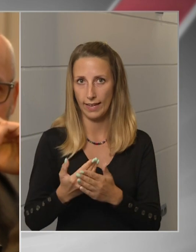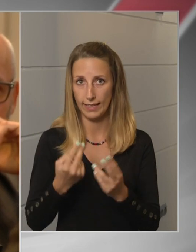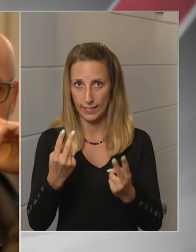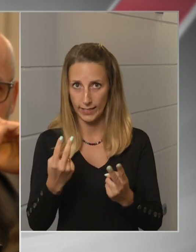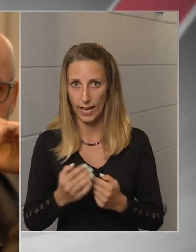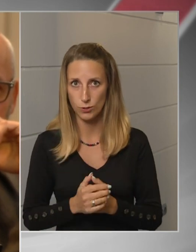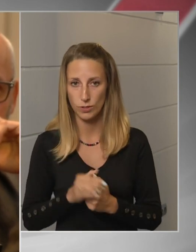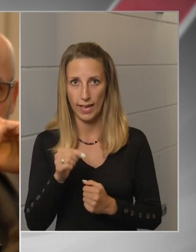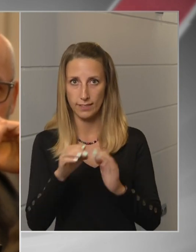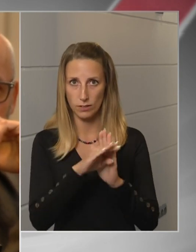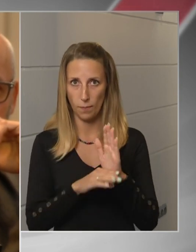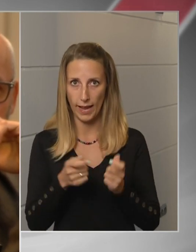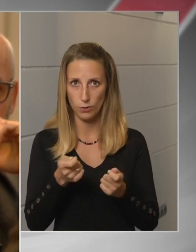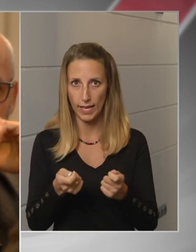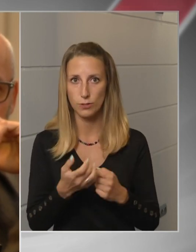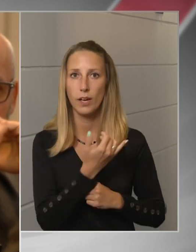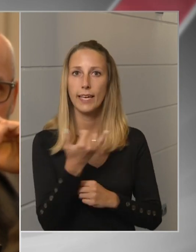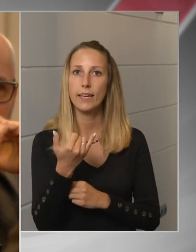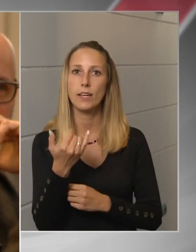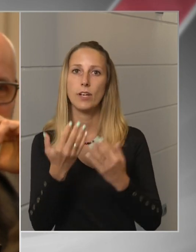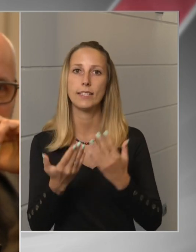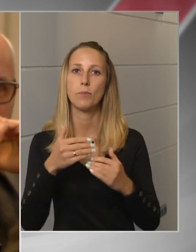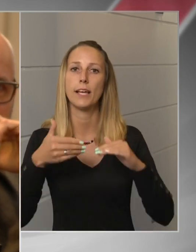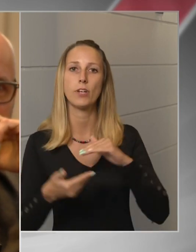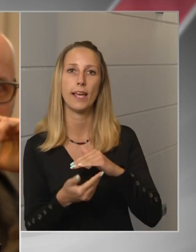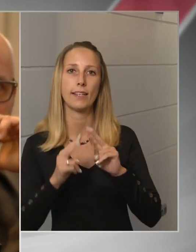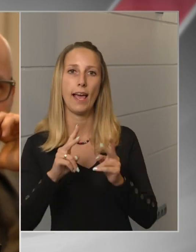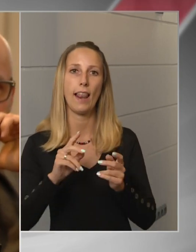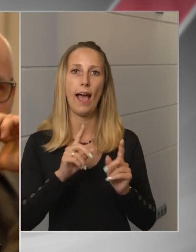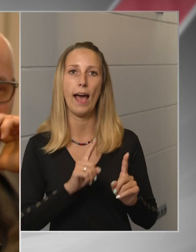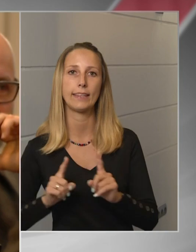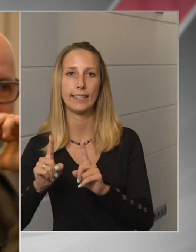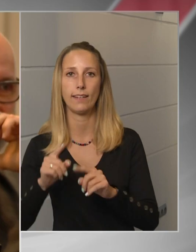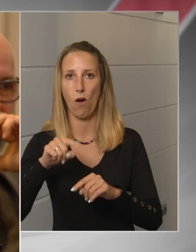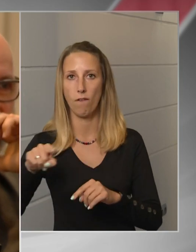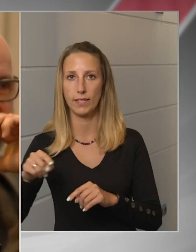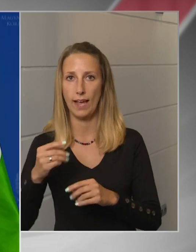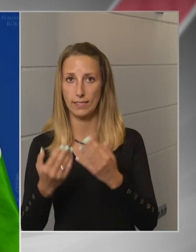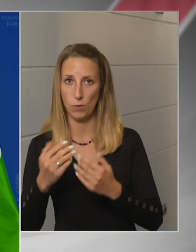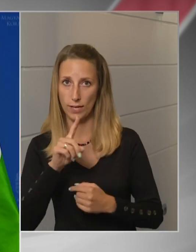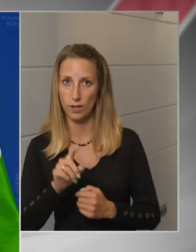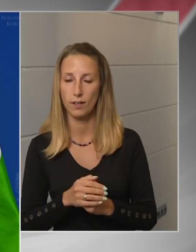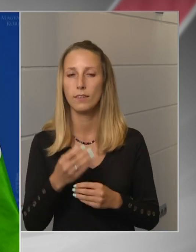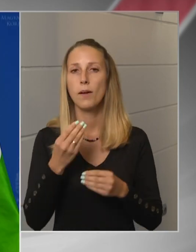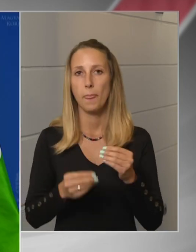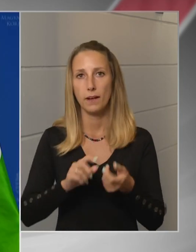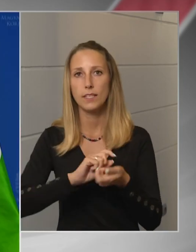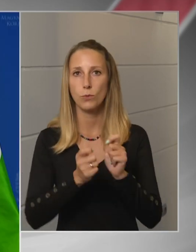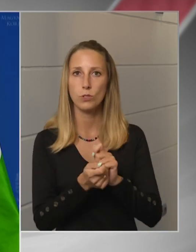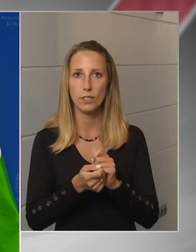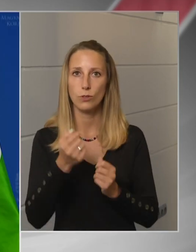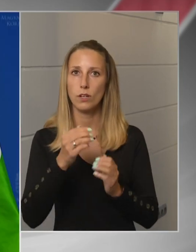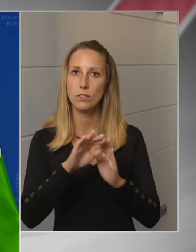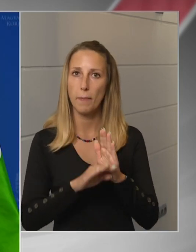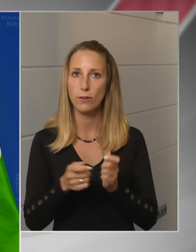érvényes ez a szabályozás, hogy az éves elszámolás helyett át kell térni a havi elszámolásra. Azért módosítottunk a szabályozáson,